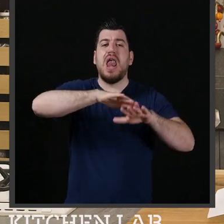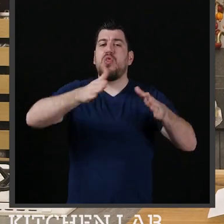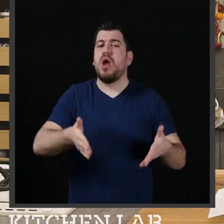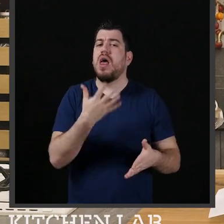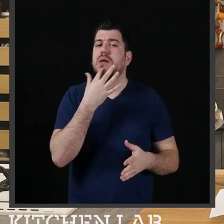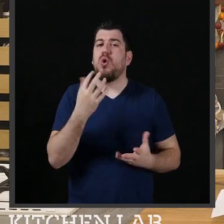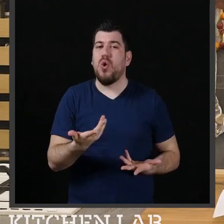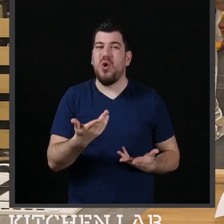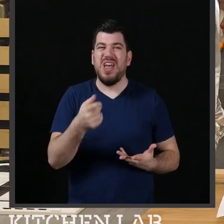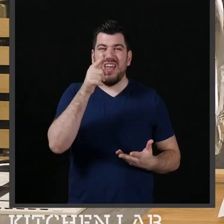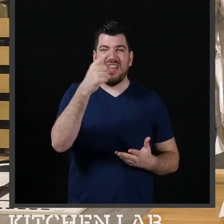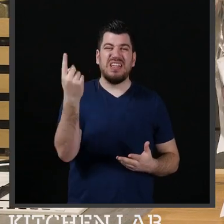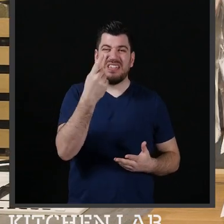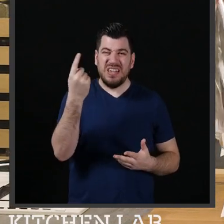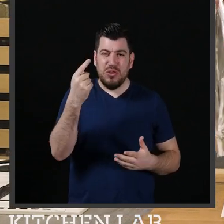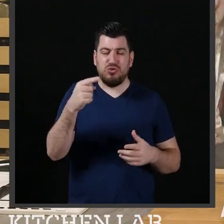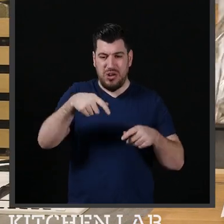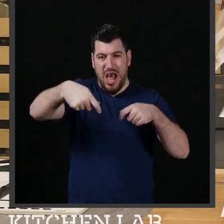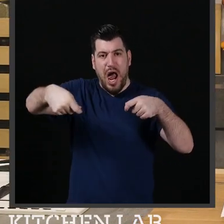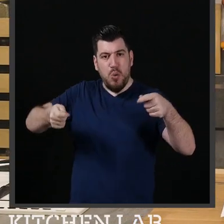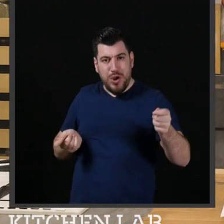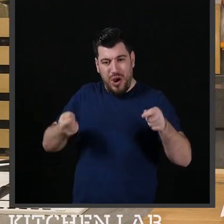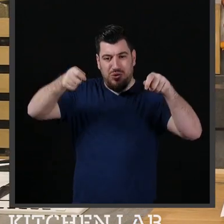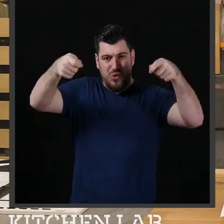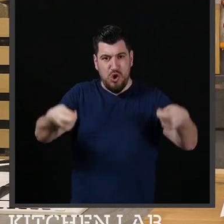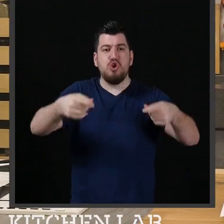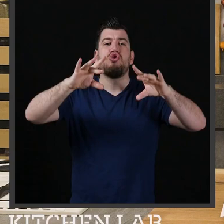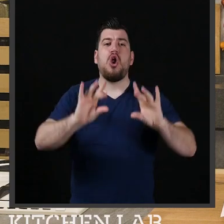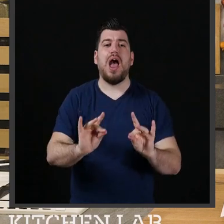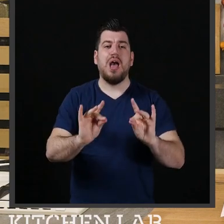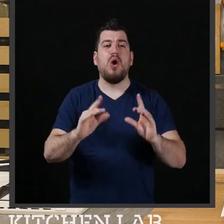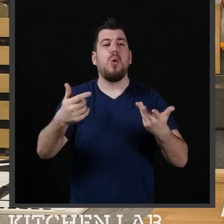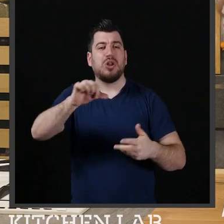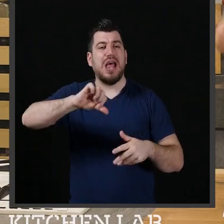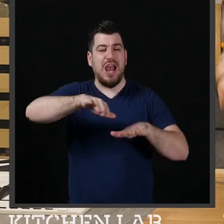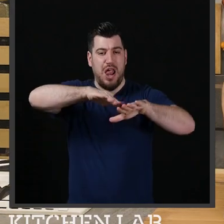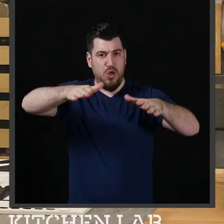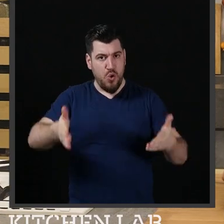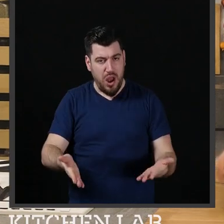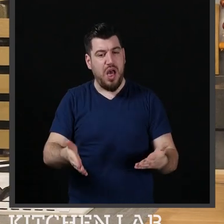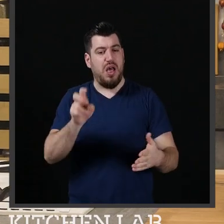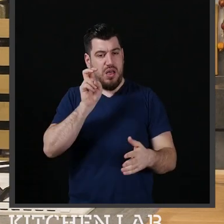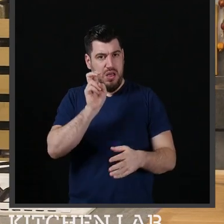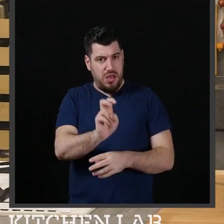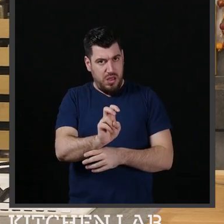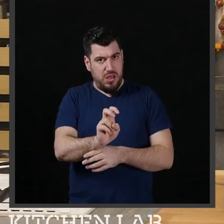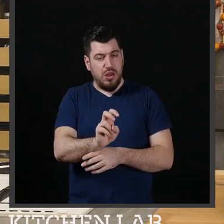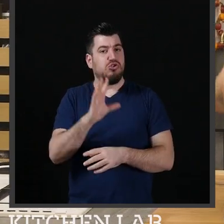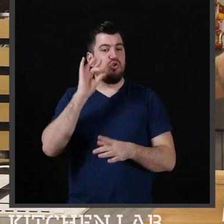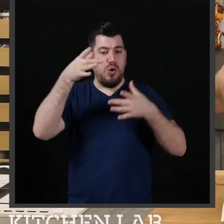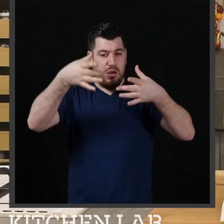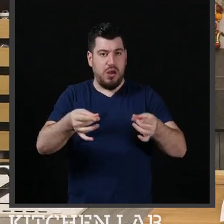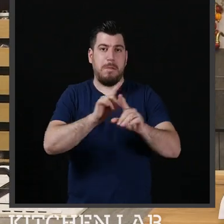το αλουμινόχαρτο πάνω στην πεσαμέλ και το τυρί. Και όταν θα βγάλετε το αλουμινόχαρτο, θα πάρετε μαζί σας και το τυράκι. Οπότε δεν το θέλουμε. Το τυρί θέλουμε να μείνει